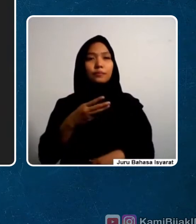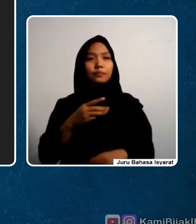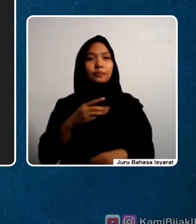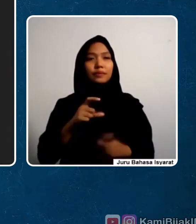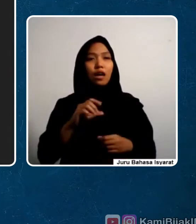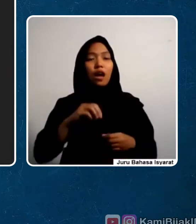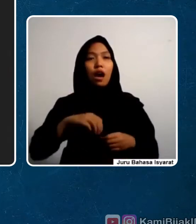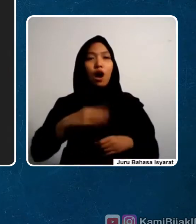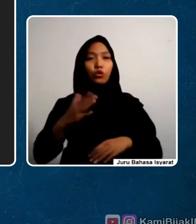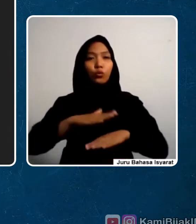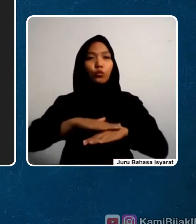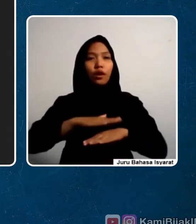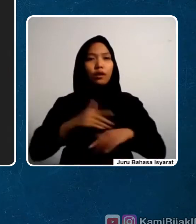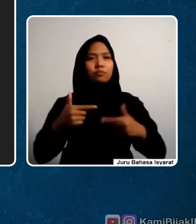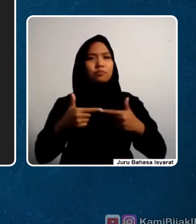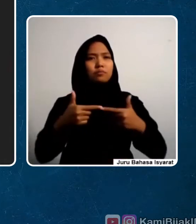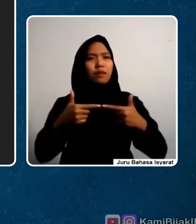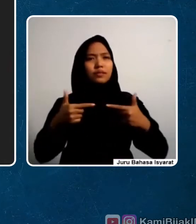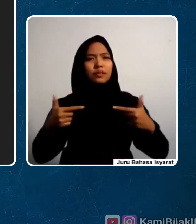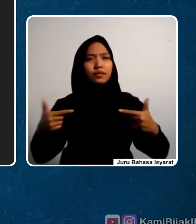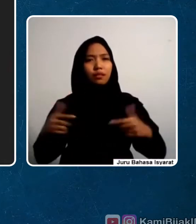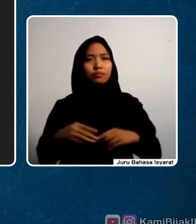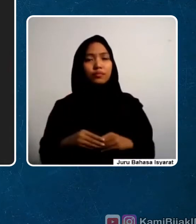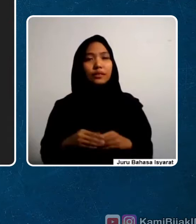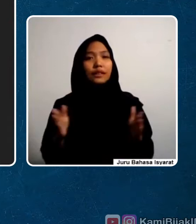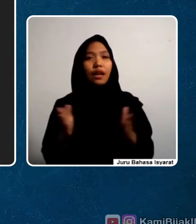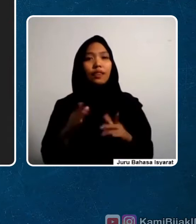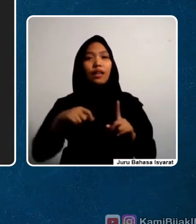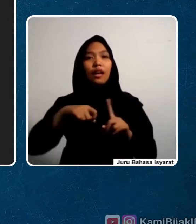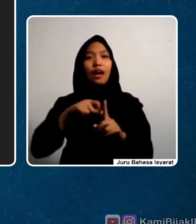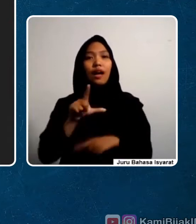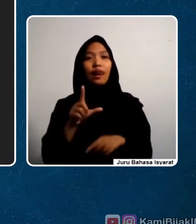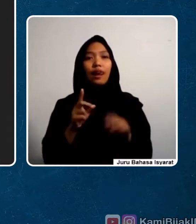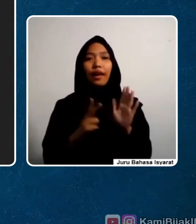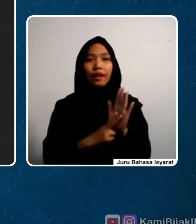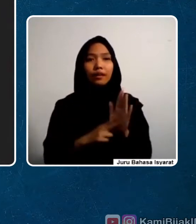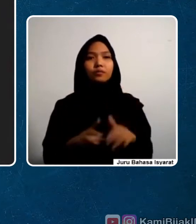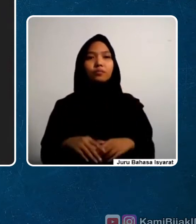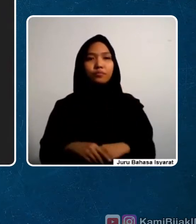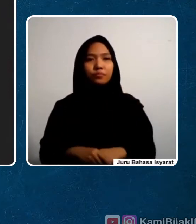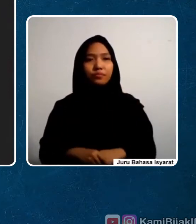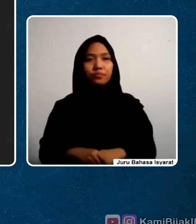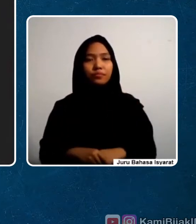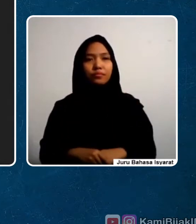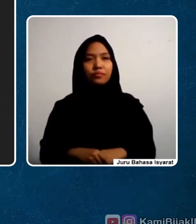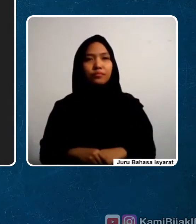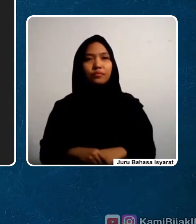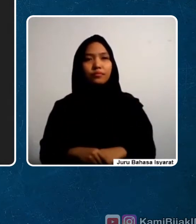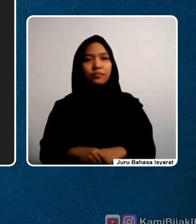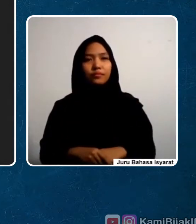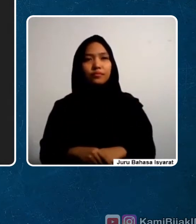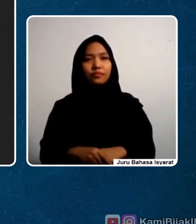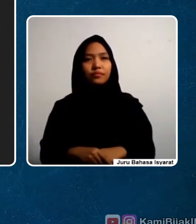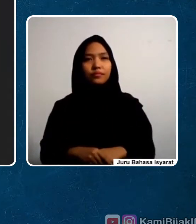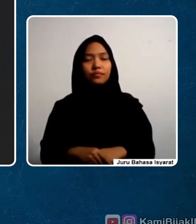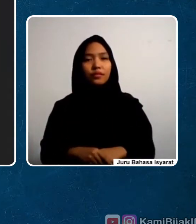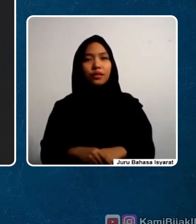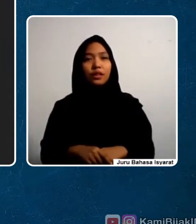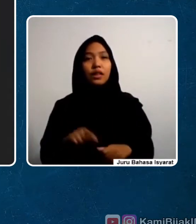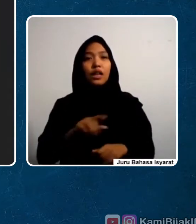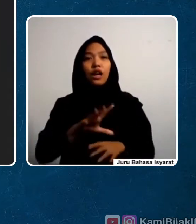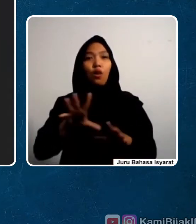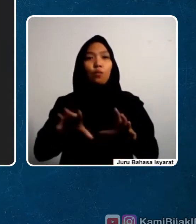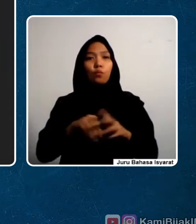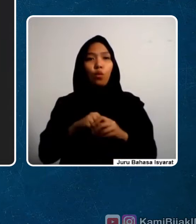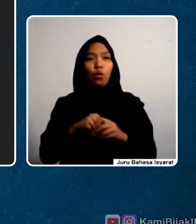menyingkatnya juga KLNB. Cuman kelompok lakon itu kita adalah sekumpulan apa ya? Lakon itu kayak